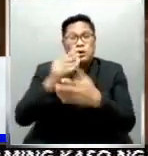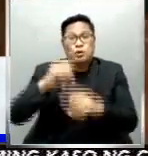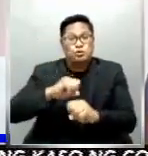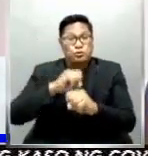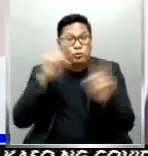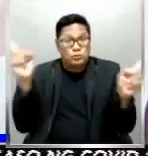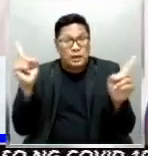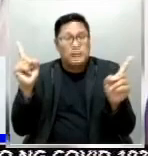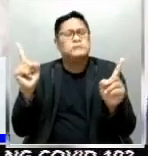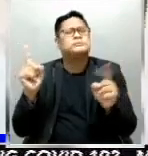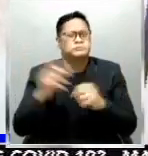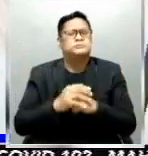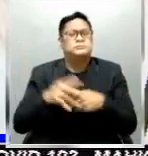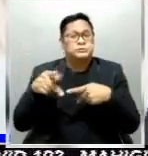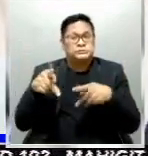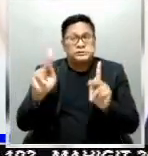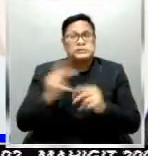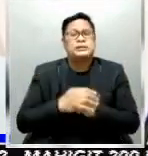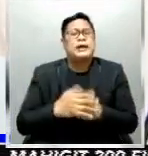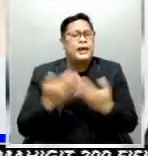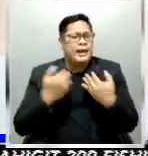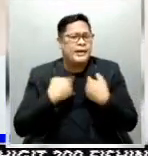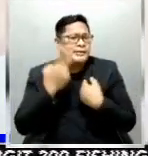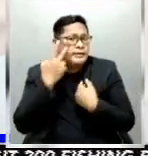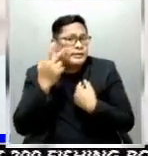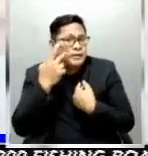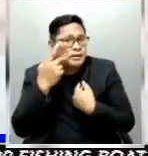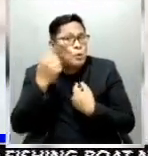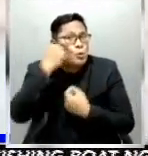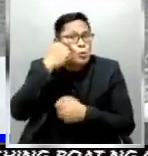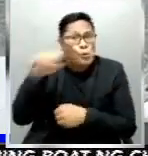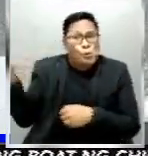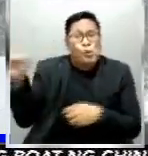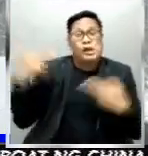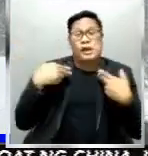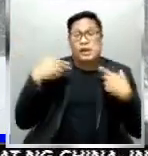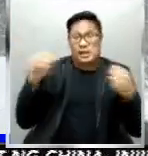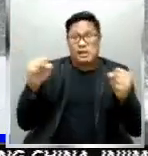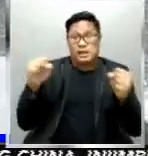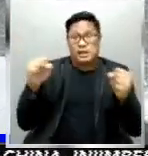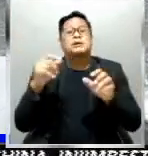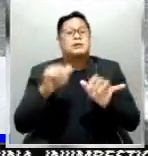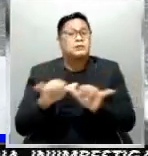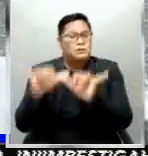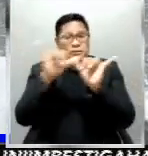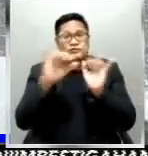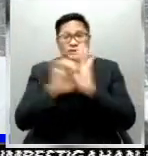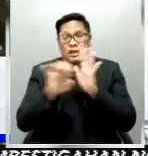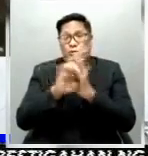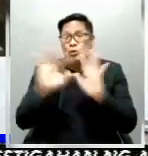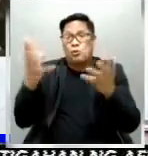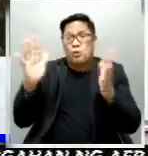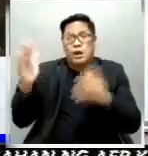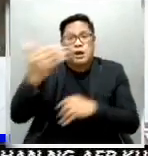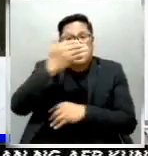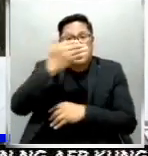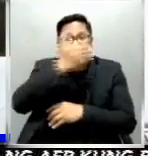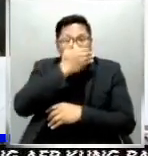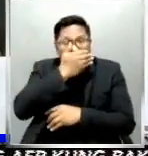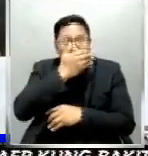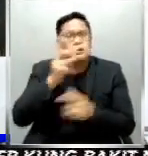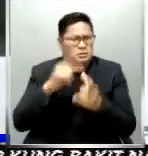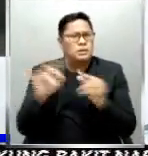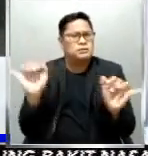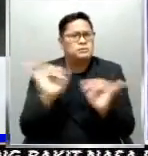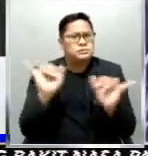Department. May mga nakita kasing paglabag sa health protocols tulad ng kawalan ng disinfection mats at paalala na magsuot